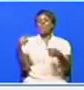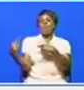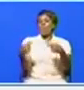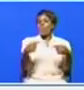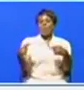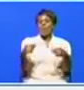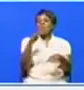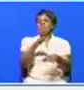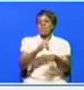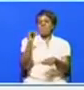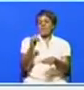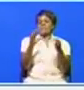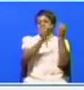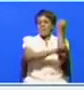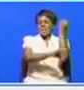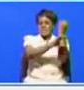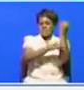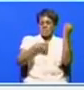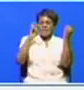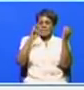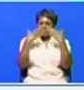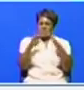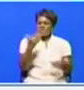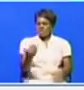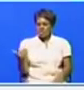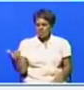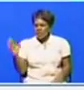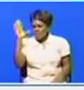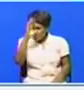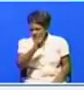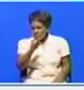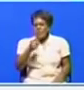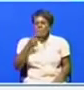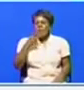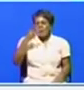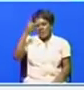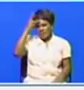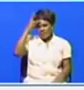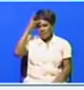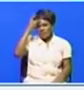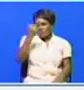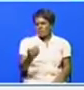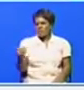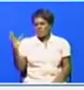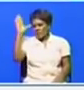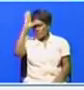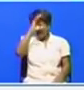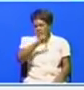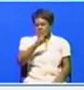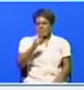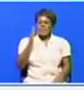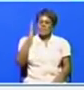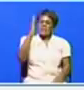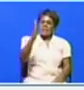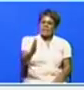imefanyia nchi ya watu. Watoto wadogo wanakosa wazazi. Watoto wadogo wanakosa mwelekeo.